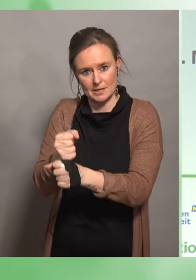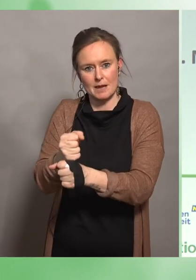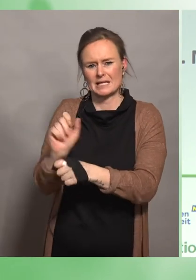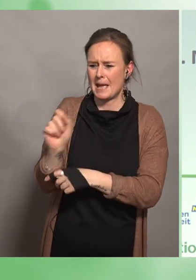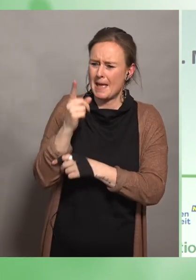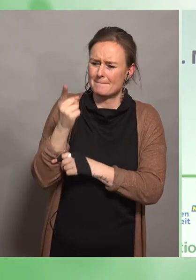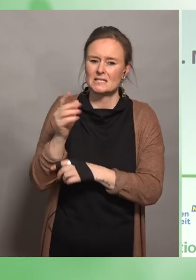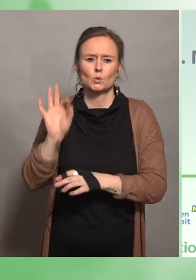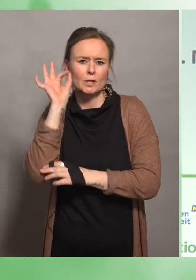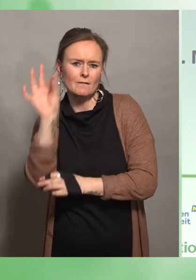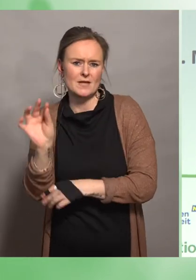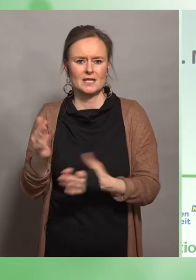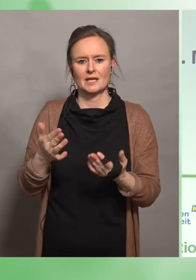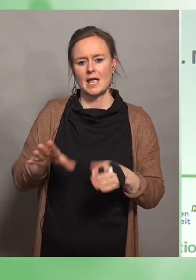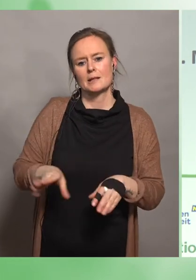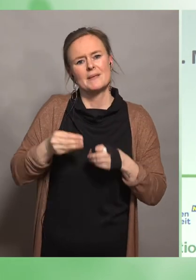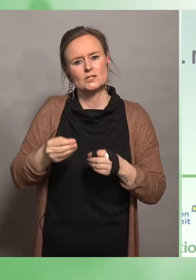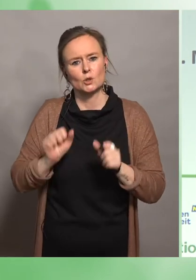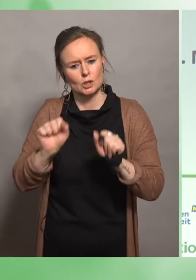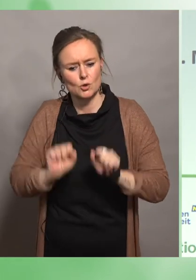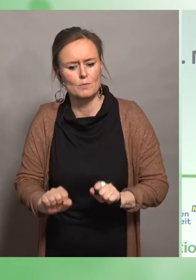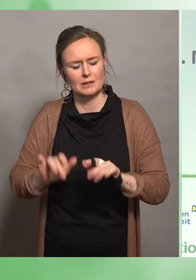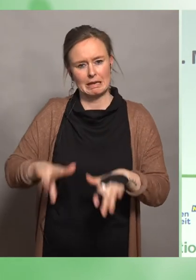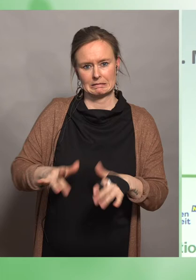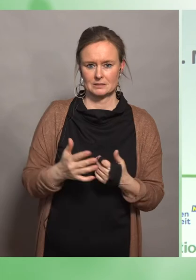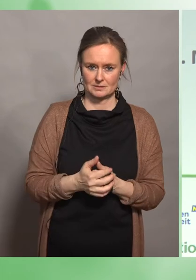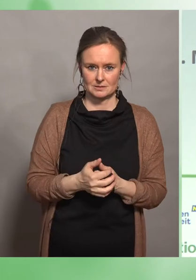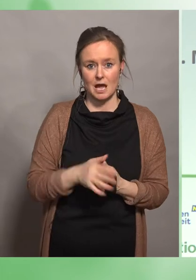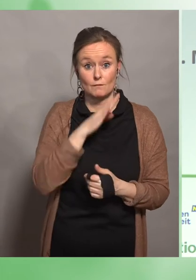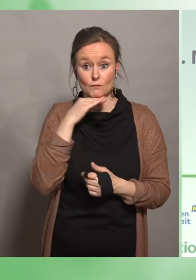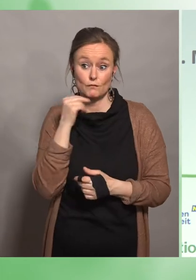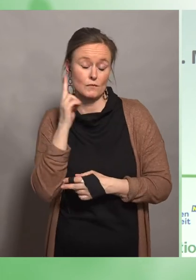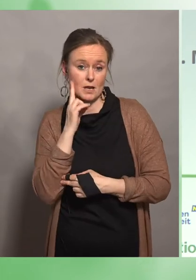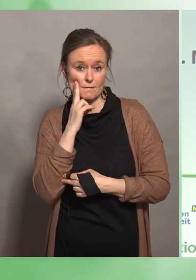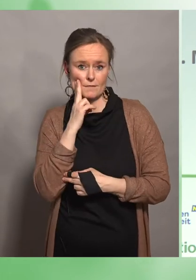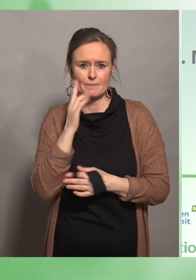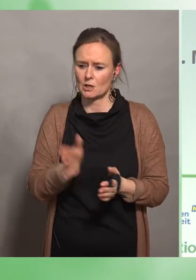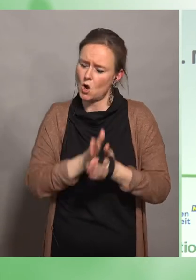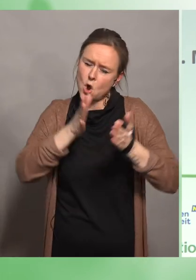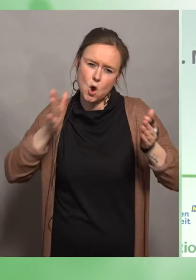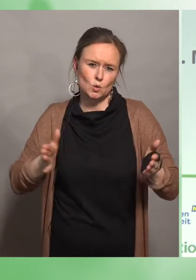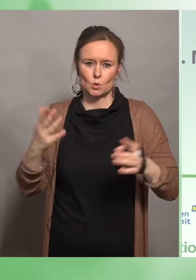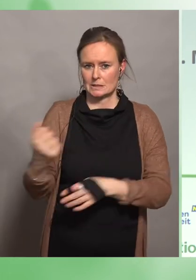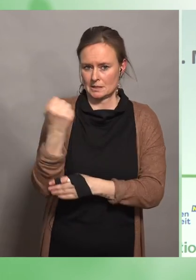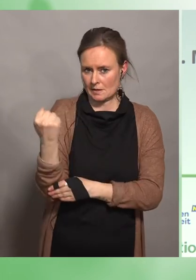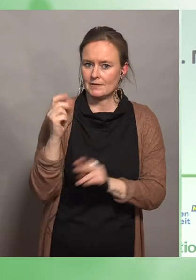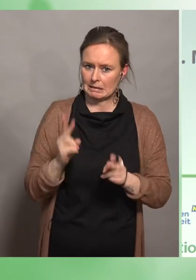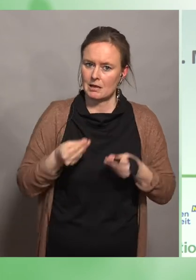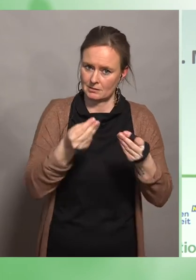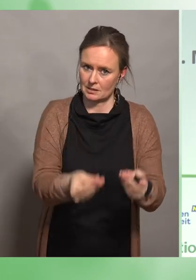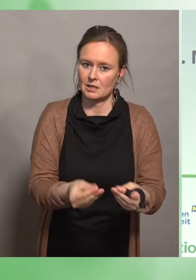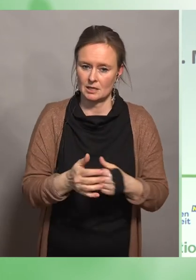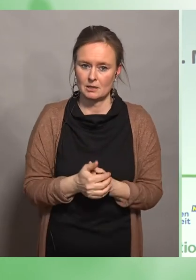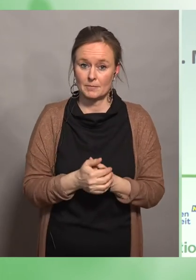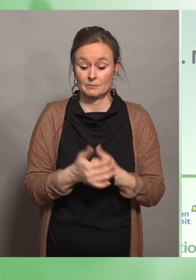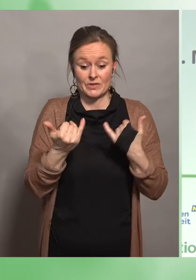besondere Talente haben. Und dass sie für viele Betriebe eine ganz große Bereicherung darstellen können. Ich habe auch in meiner